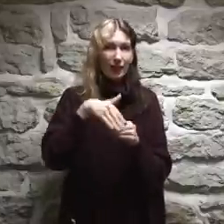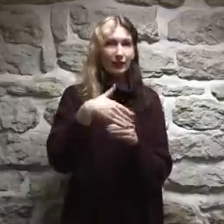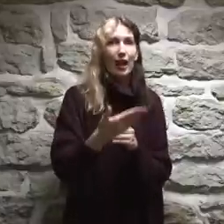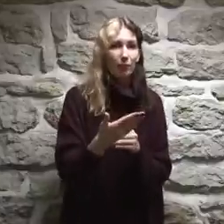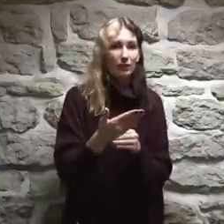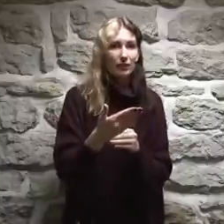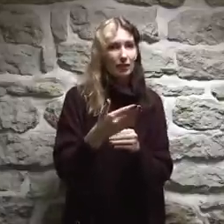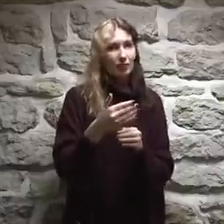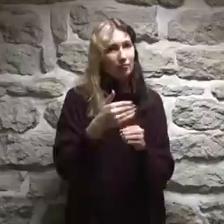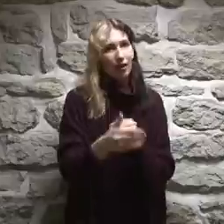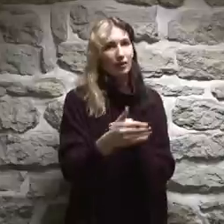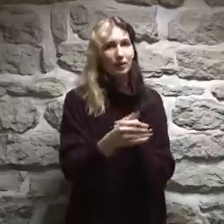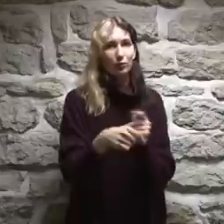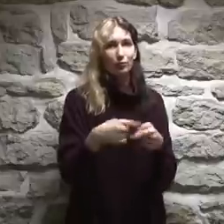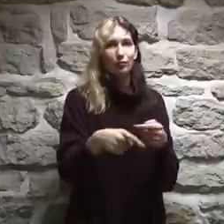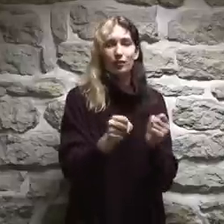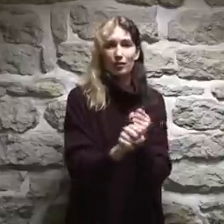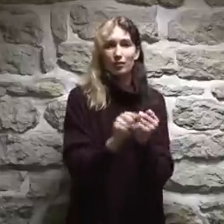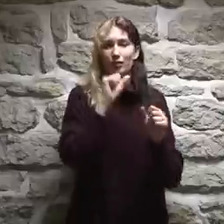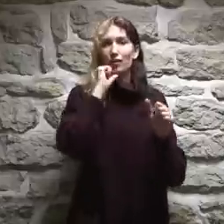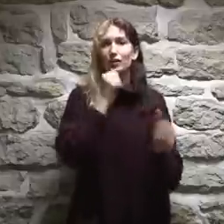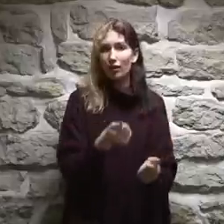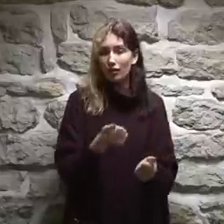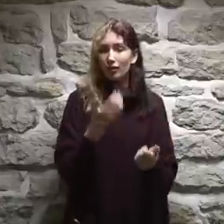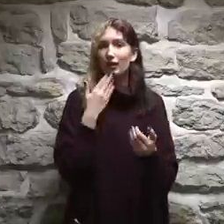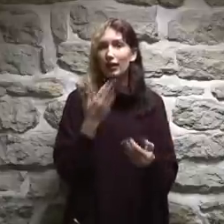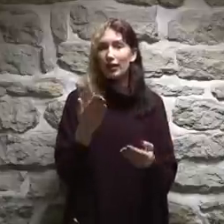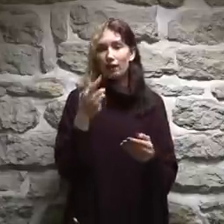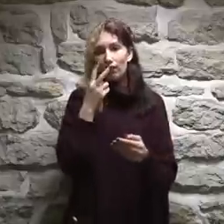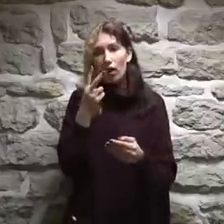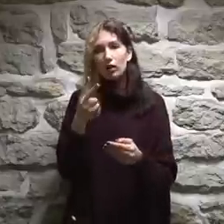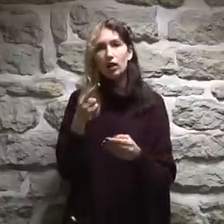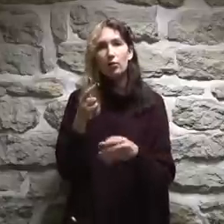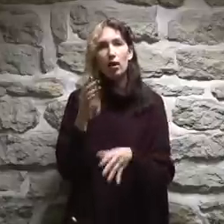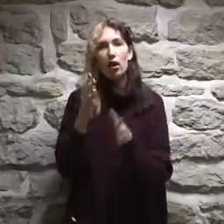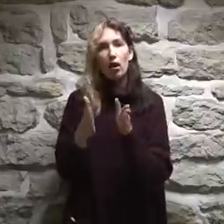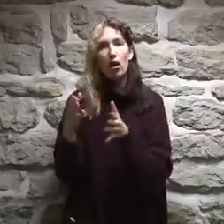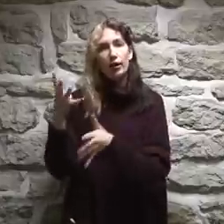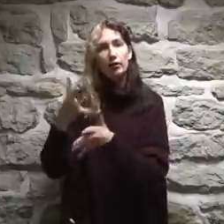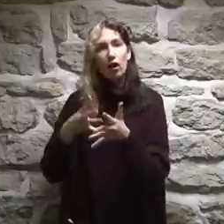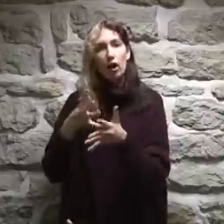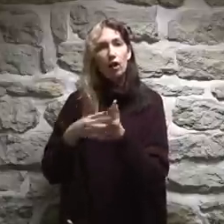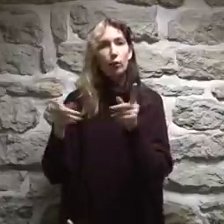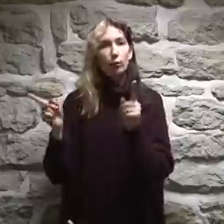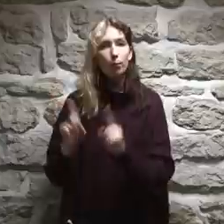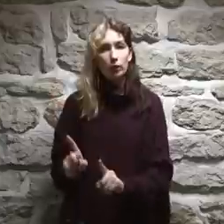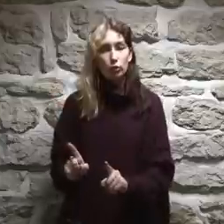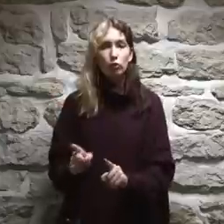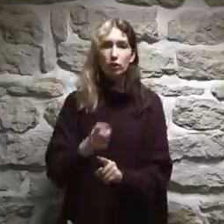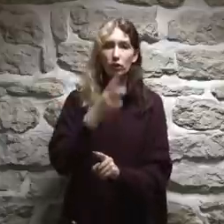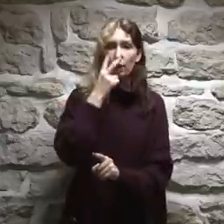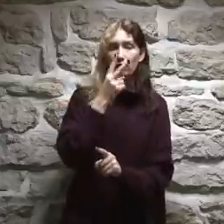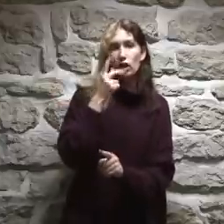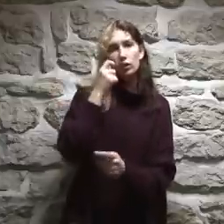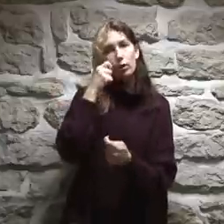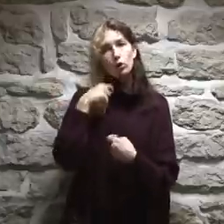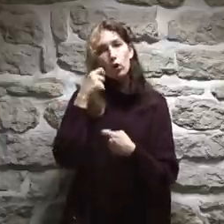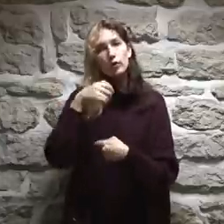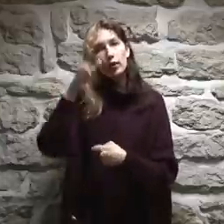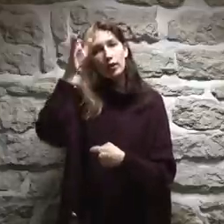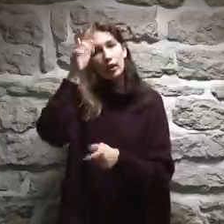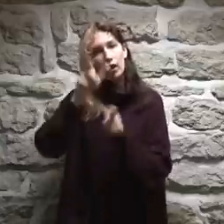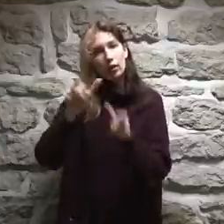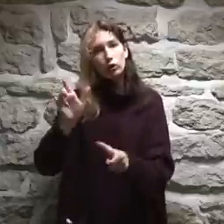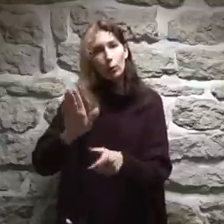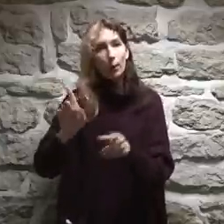astuda. Nii et loomulikult me väga selgelt jälgime hospitaliseerimise numbrit, väga selgelt neid soovitusi, mida teadlased